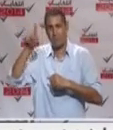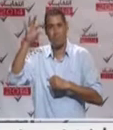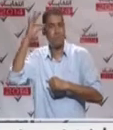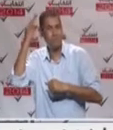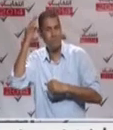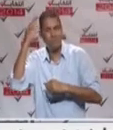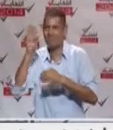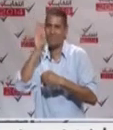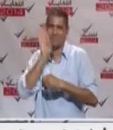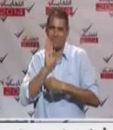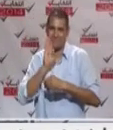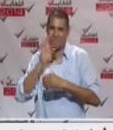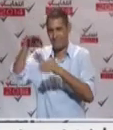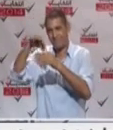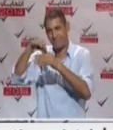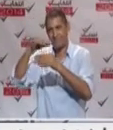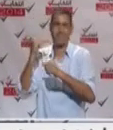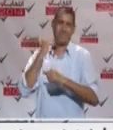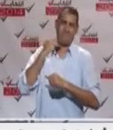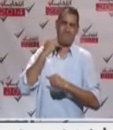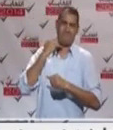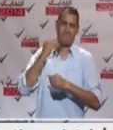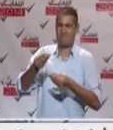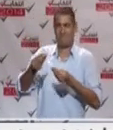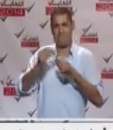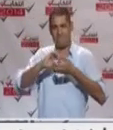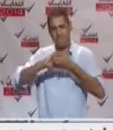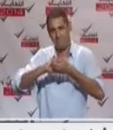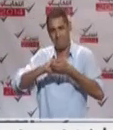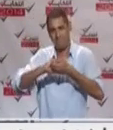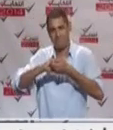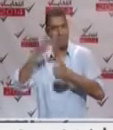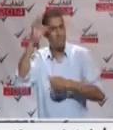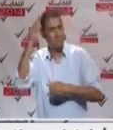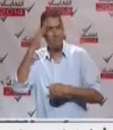فصوت لقائمه الاتحاد من اجل تونس شعارها الانبوبه وشكرا